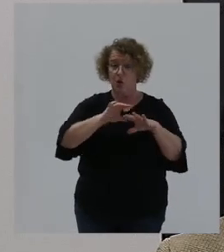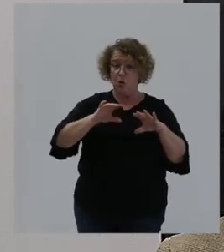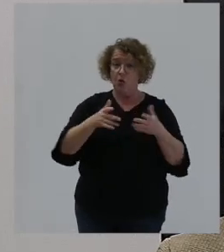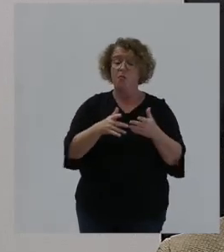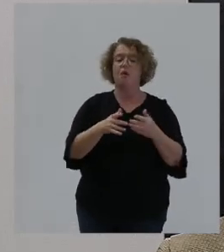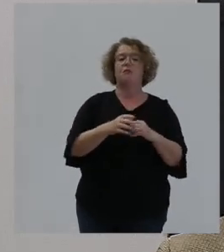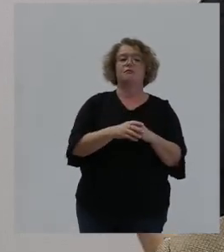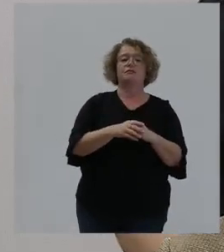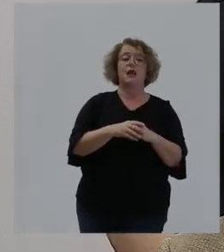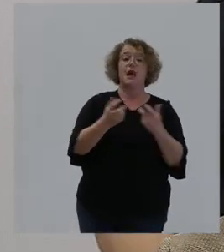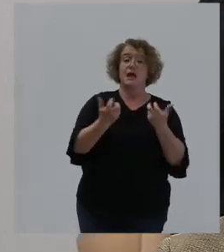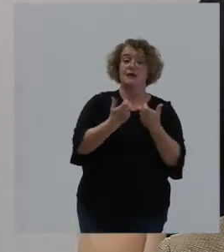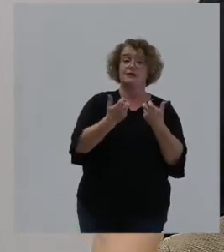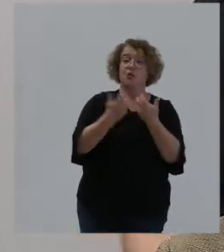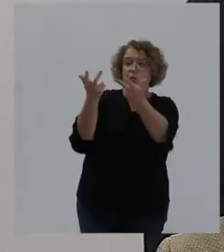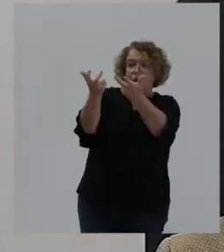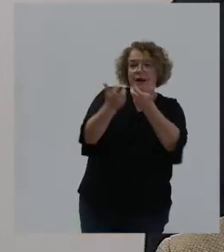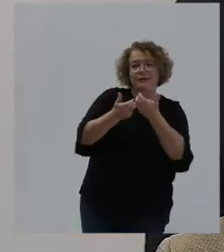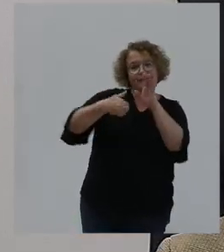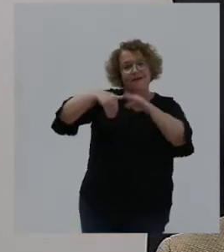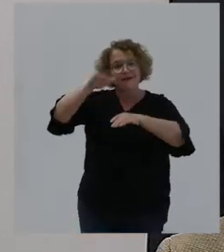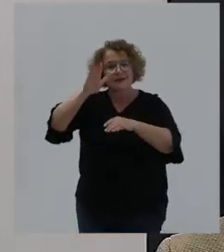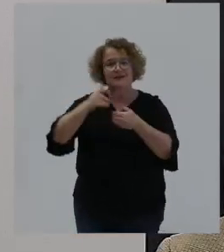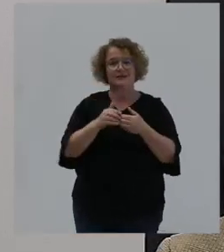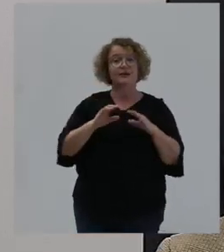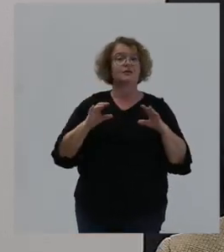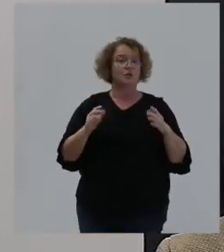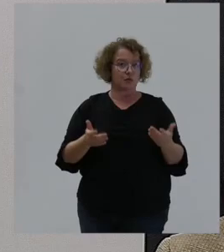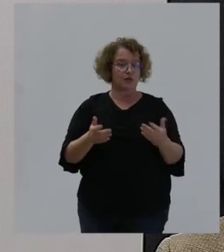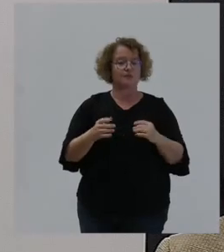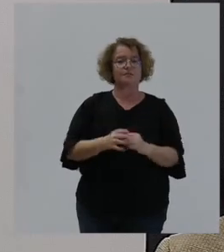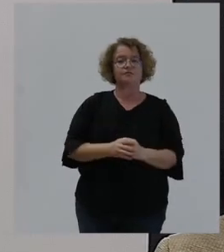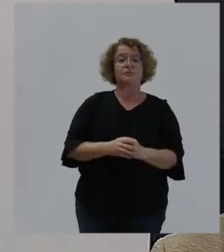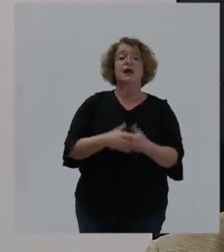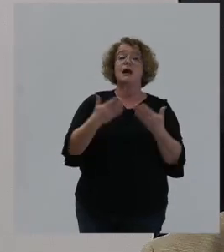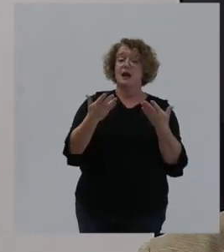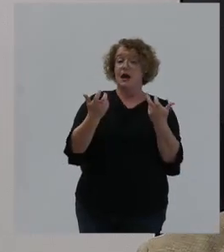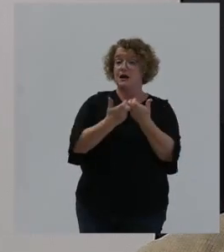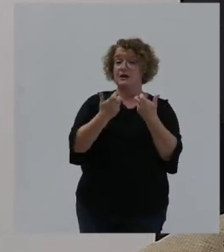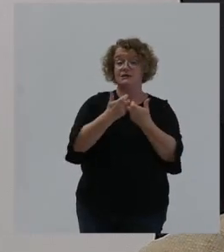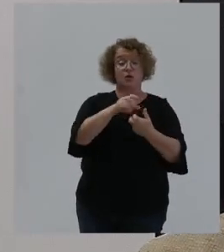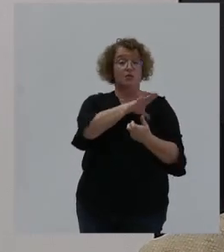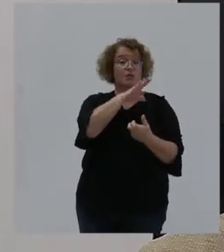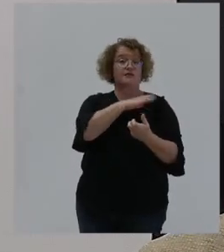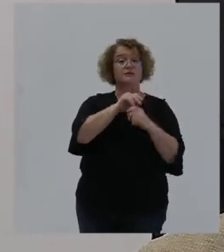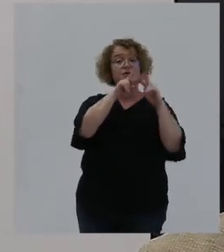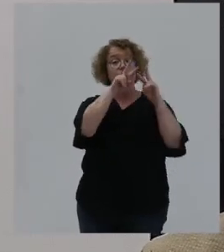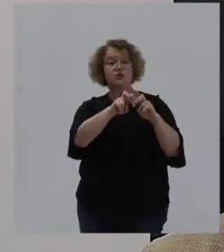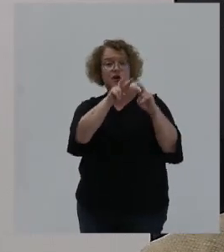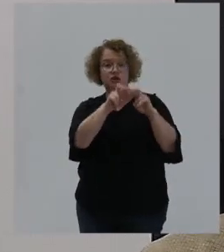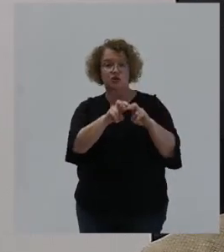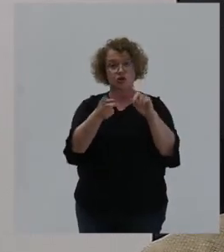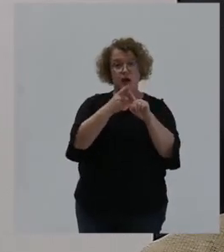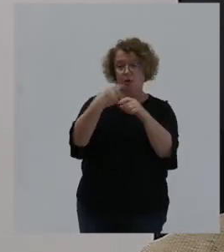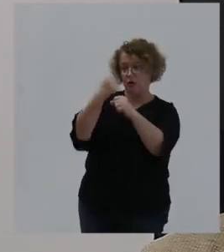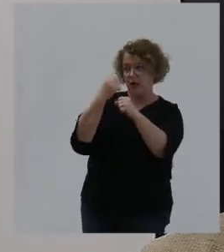de travailler à l'Université Bordeaux-Montaigne. Pour tous, je cite le cas des enseignants-chercheurs, il faut la